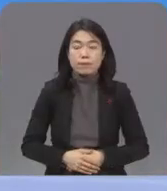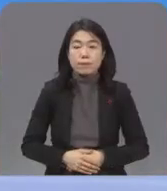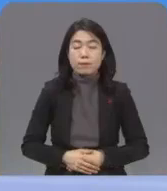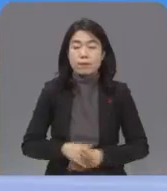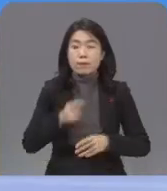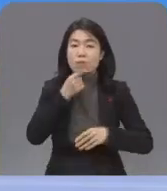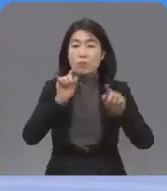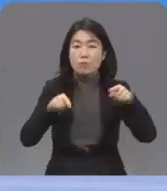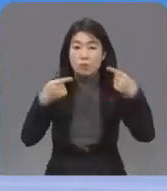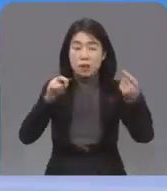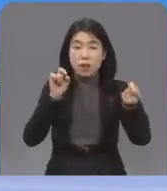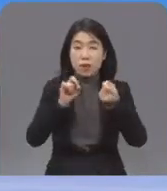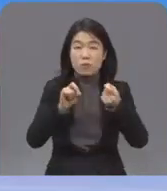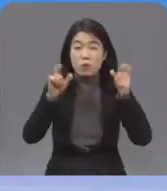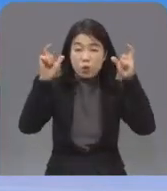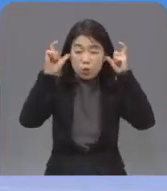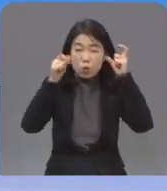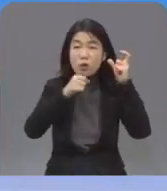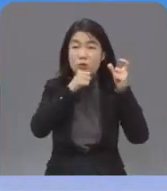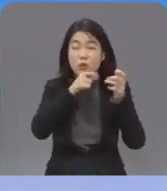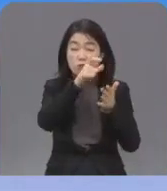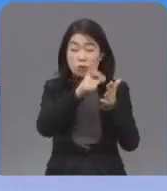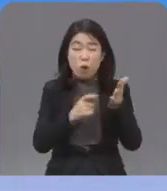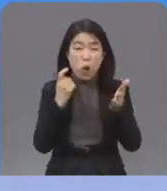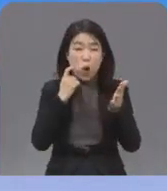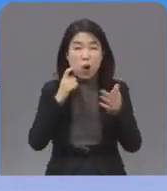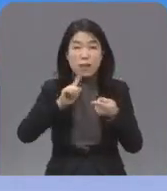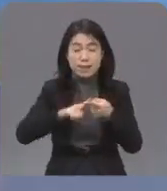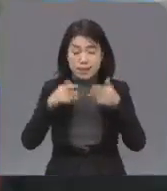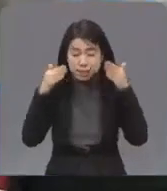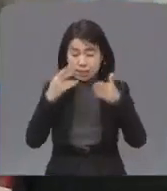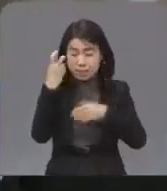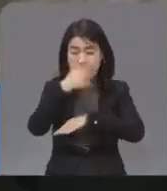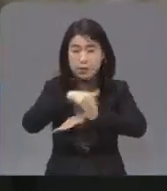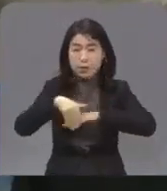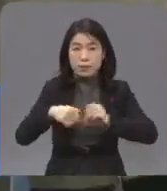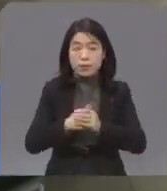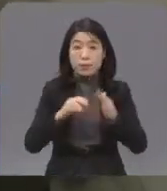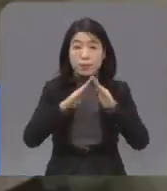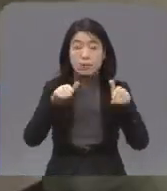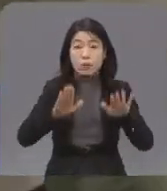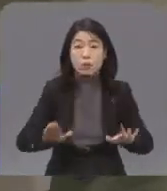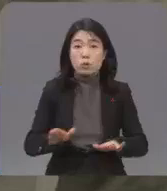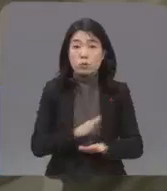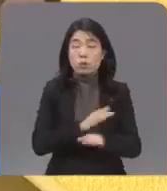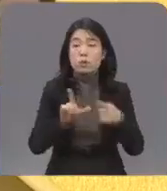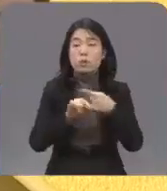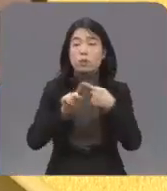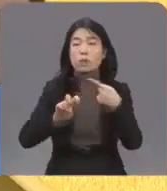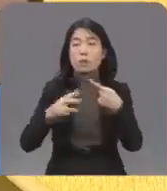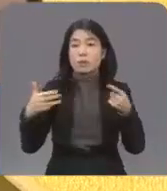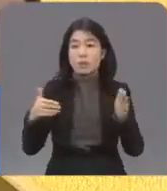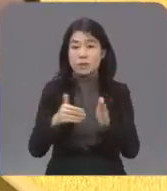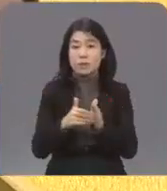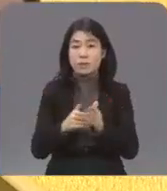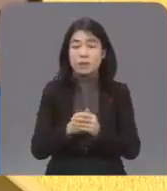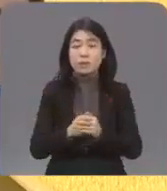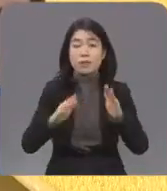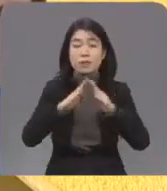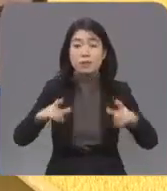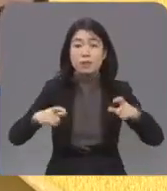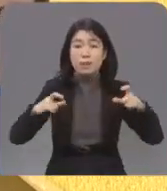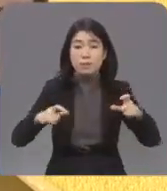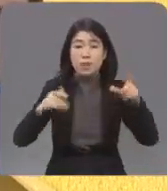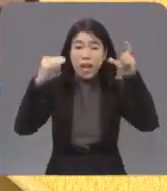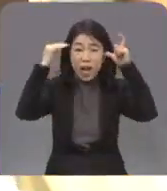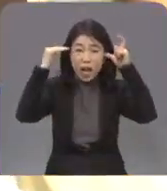설을 앞두고 소고기 등급 허위 표시 등에 대한 단속이 실시됩니다. 전라남도는 오늘부터 오는 28일까지 전남 지역